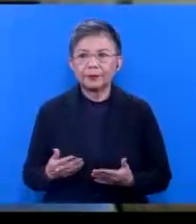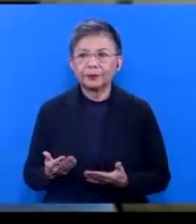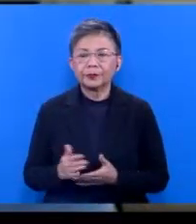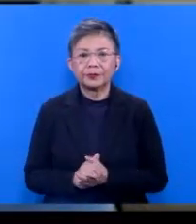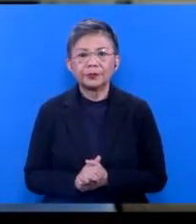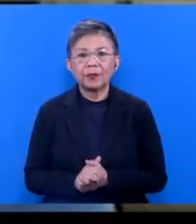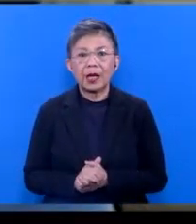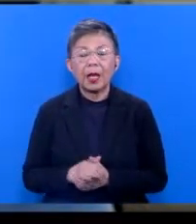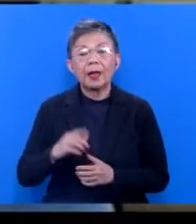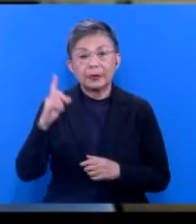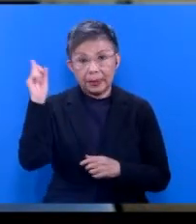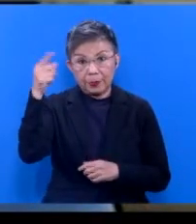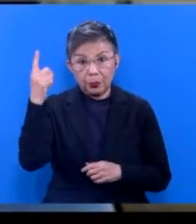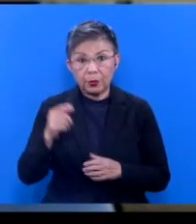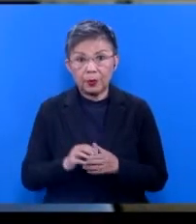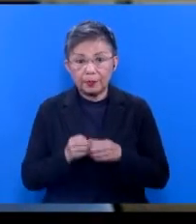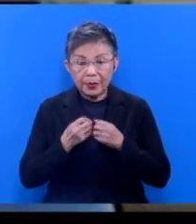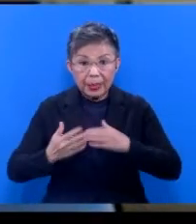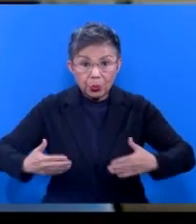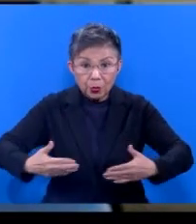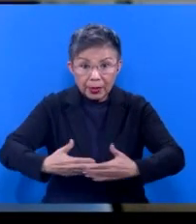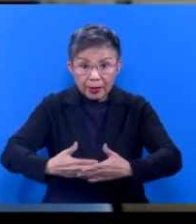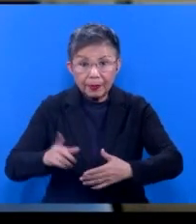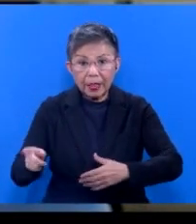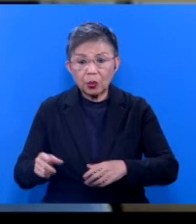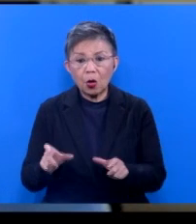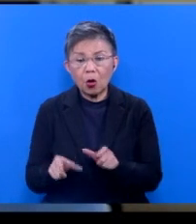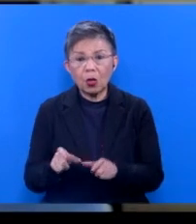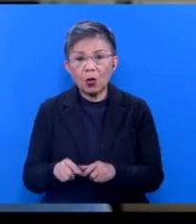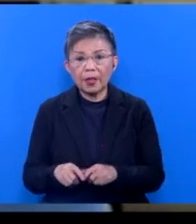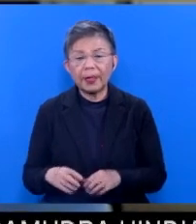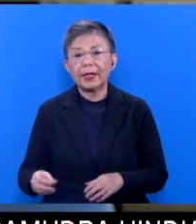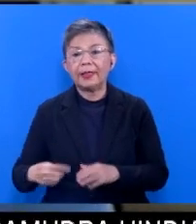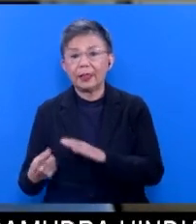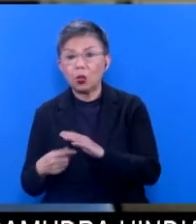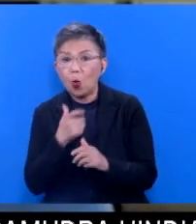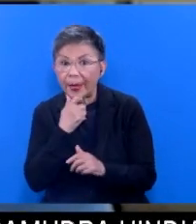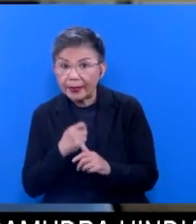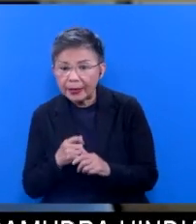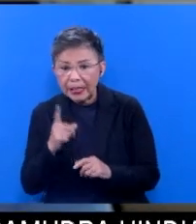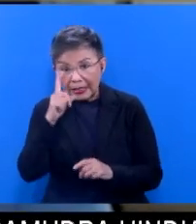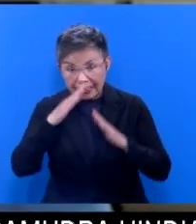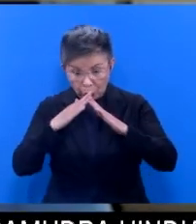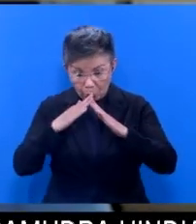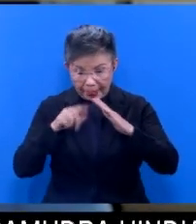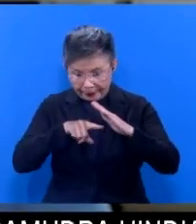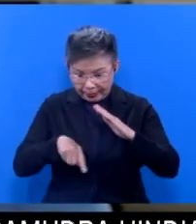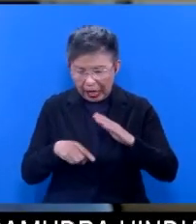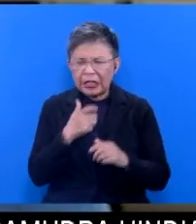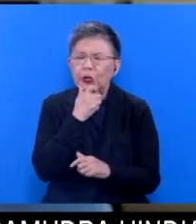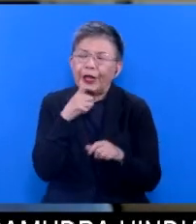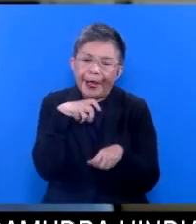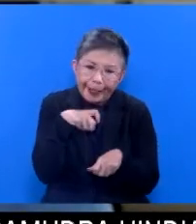Yang dilakukan pemerintah adalah melindungi mereka yang ada komorbid di dalamnya. Kalau dalam satu rumah itu ada satu